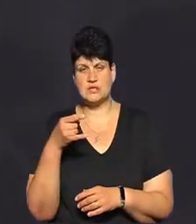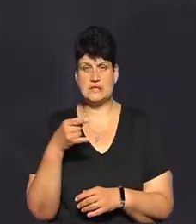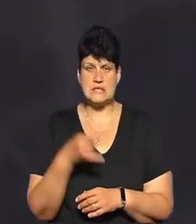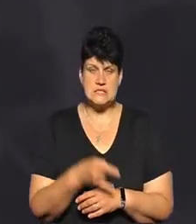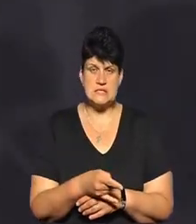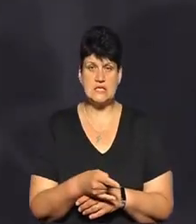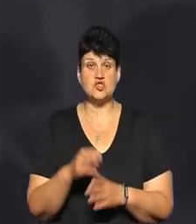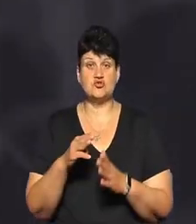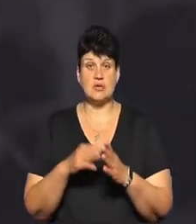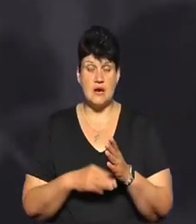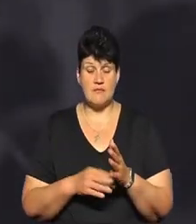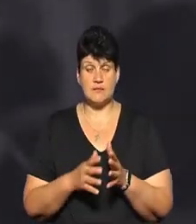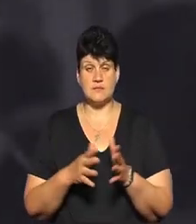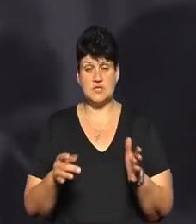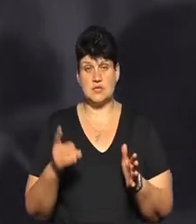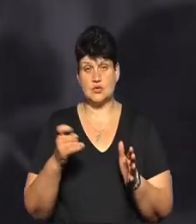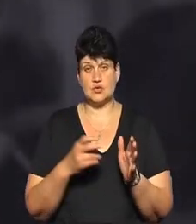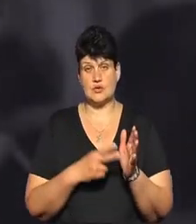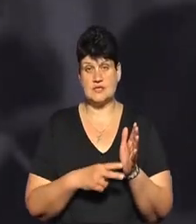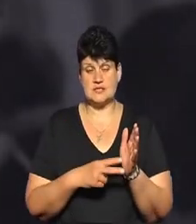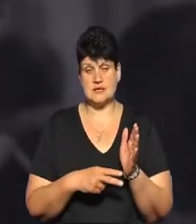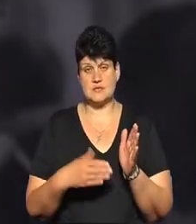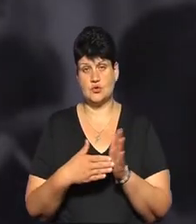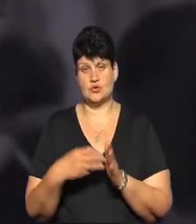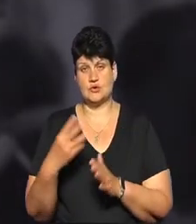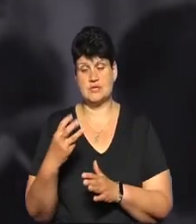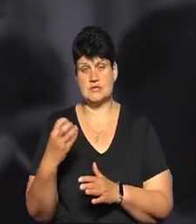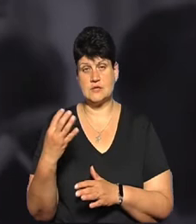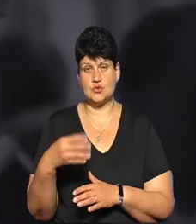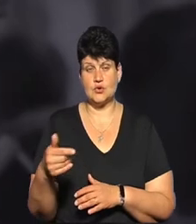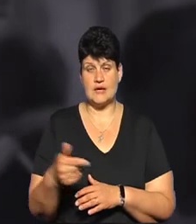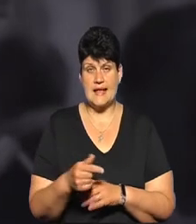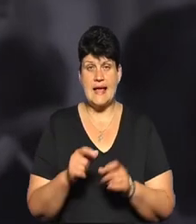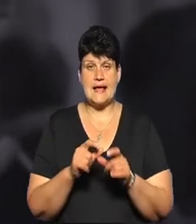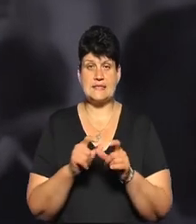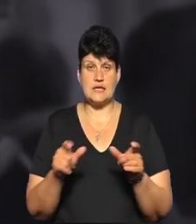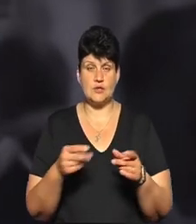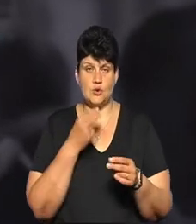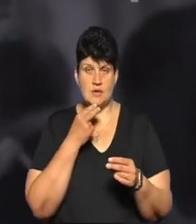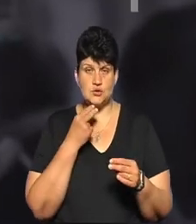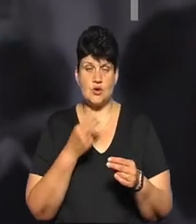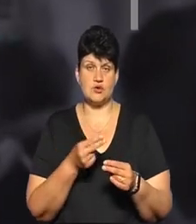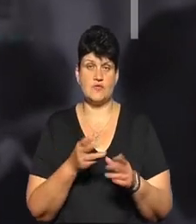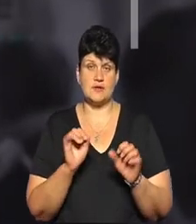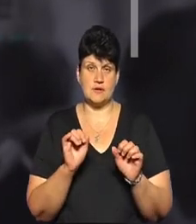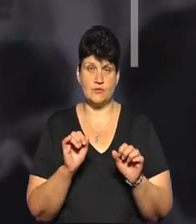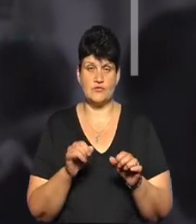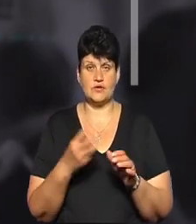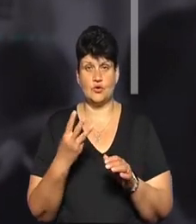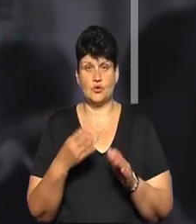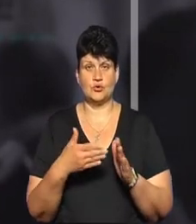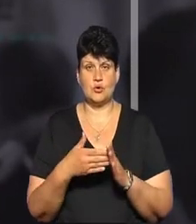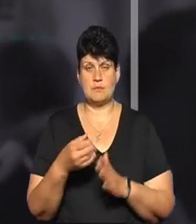– від 170 до 340 гривень, а для закладів громадського харчування, де допускатиметься паління – від 3 до 15